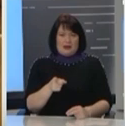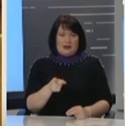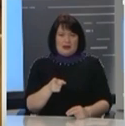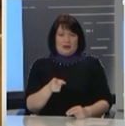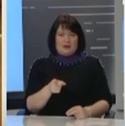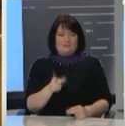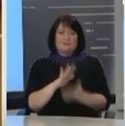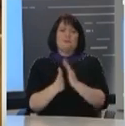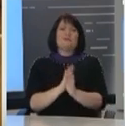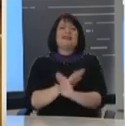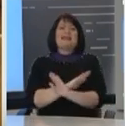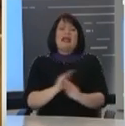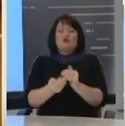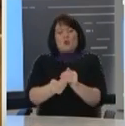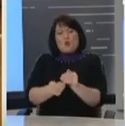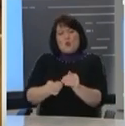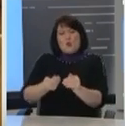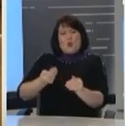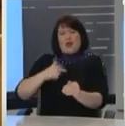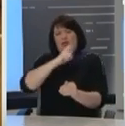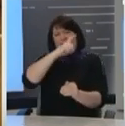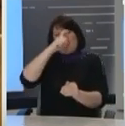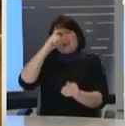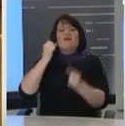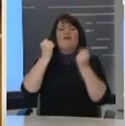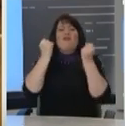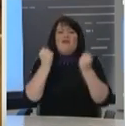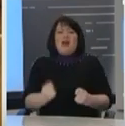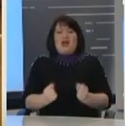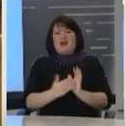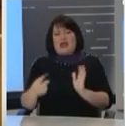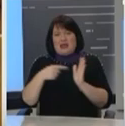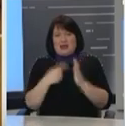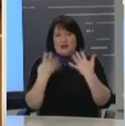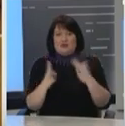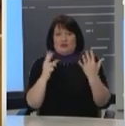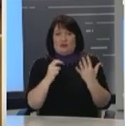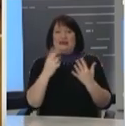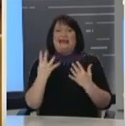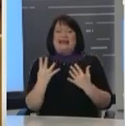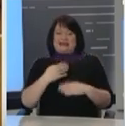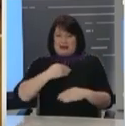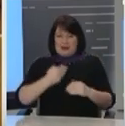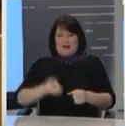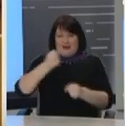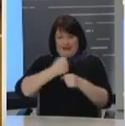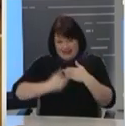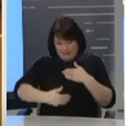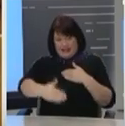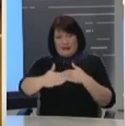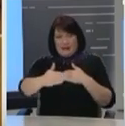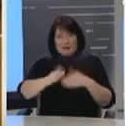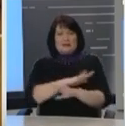αφήνουμε πίσω μας τη δυσκολότερη περίοδο που βίωσε η χώρα από το 1974 και μετά. Και αυτό